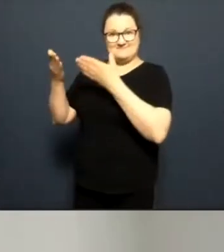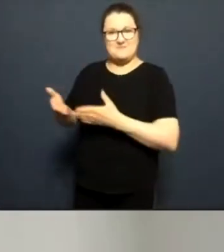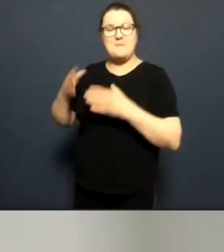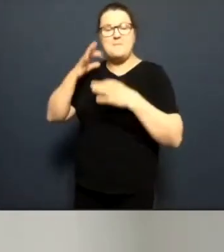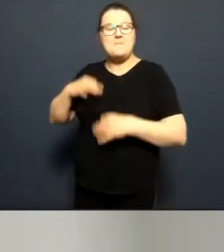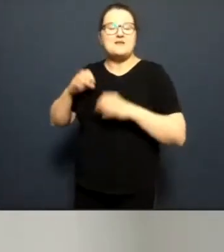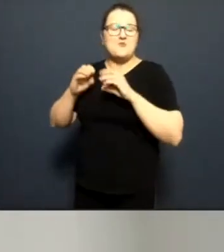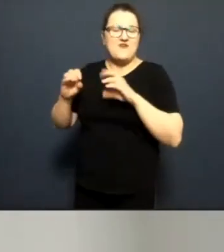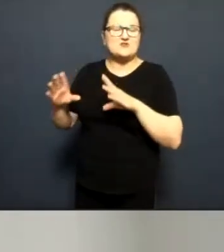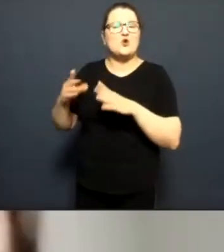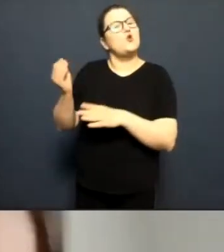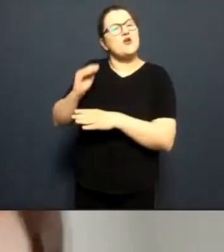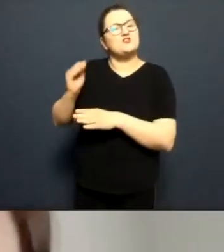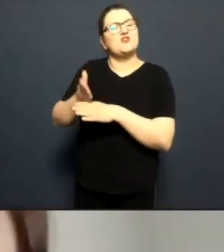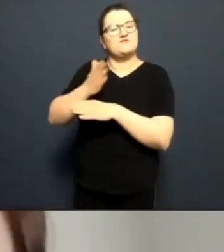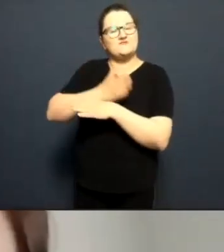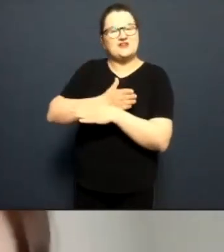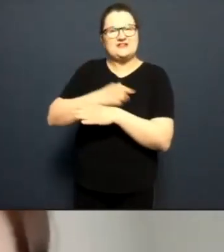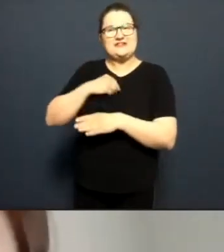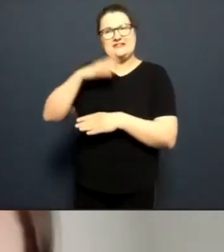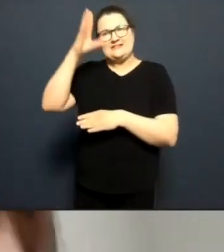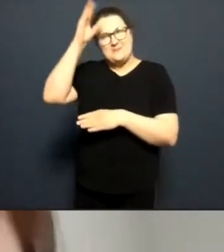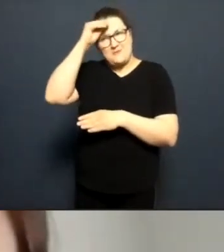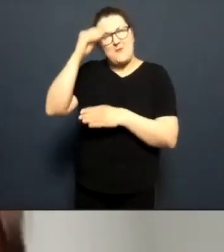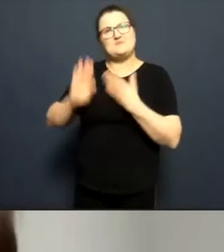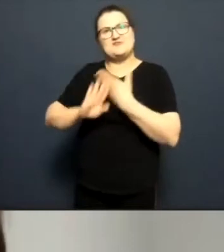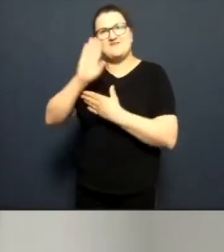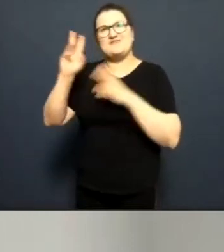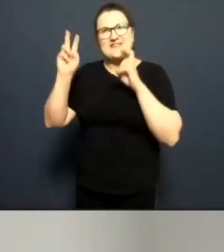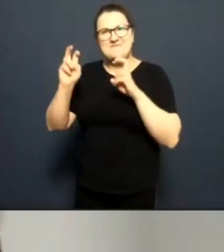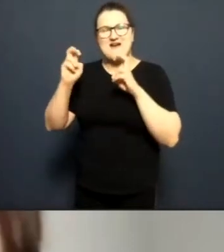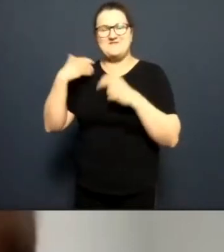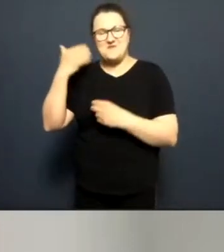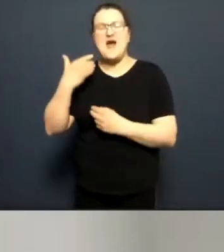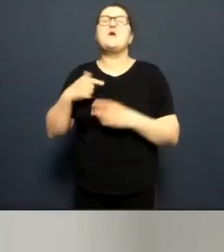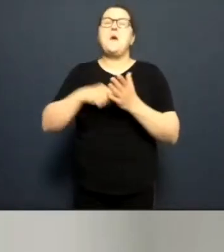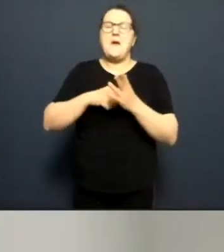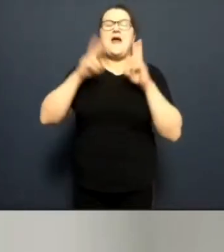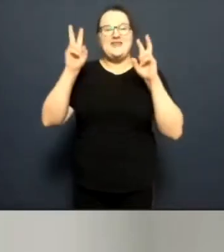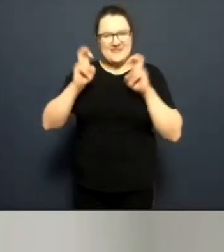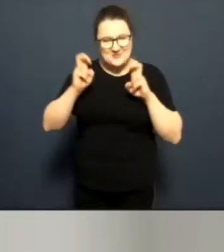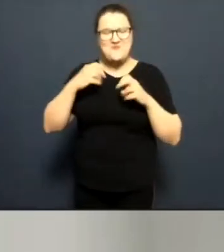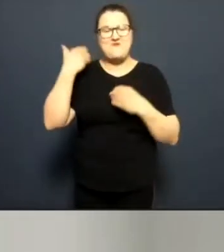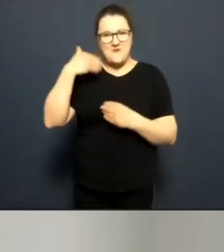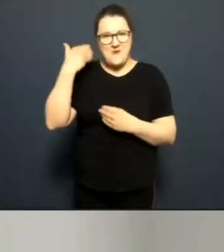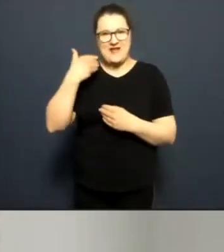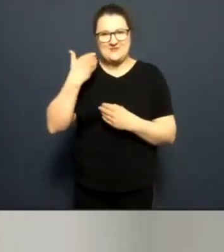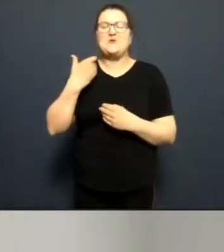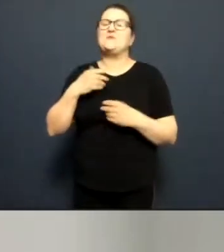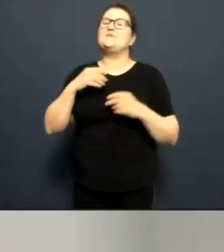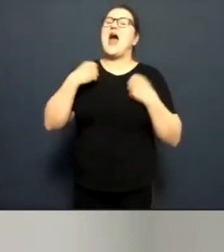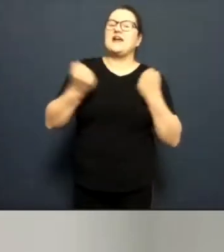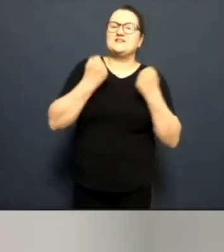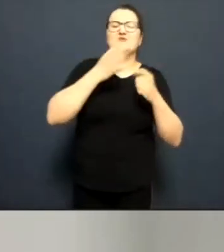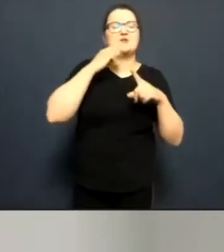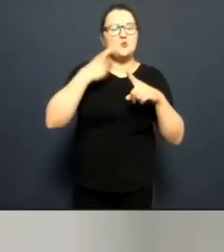i zapomniałem oczywiście przedstawić wykład, także tytuł wykładu, więc już to nadrabiam. Aktywność